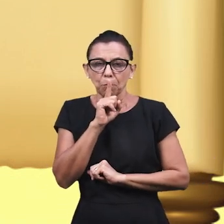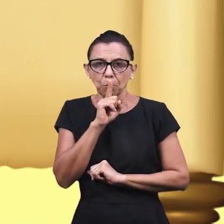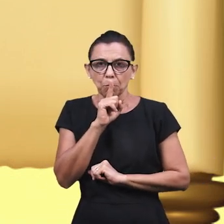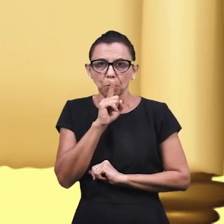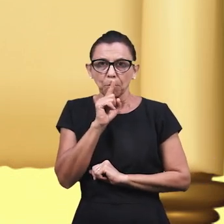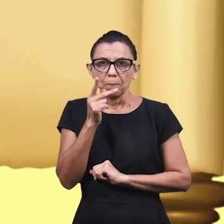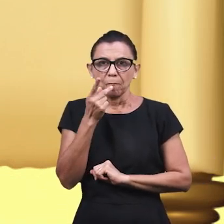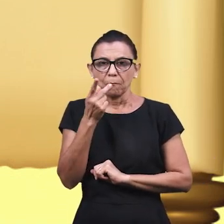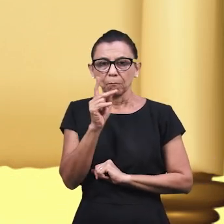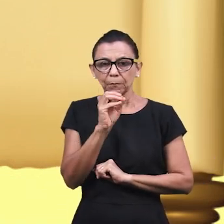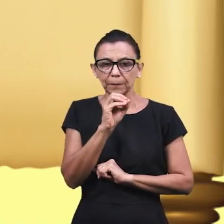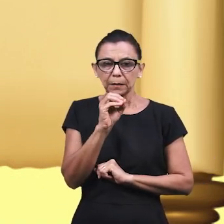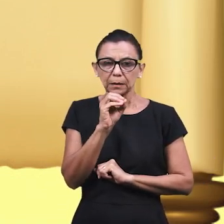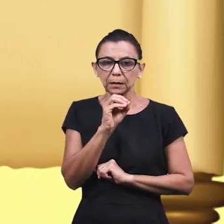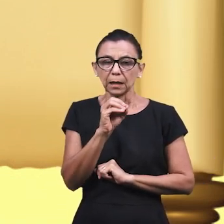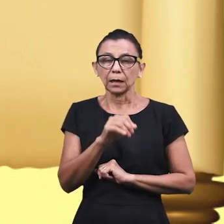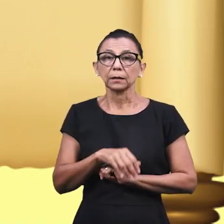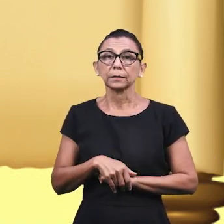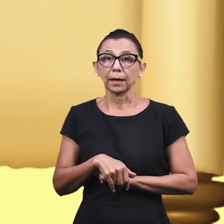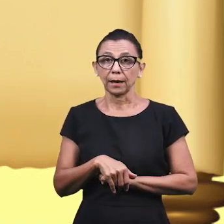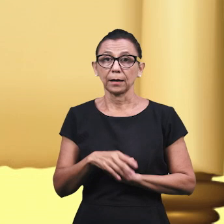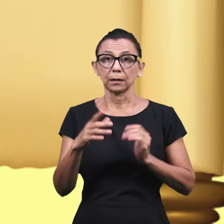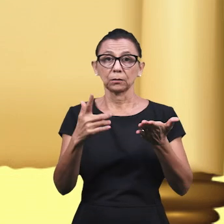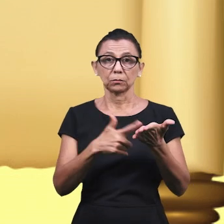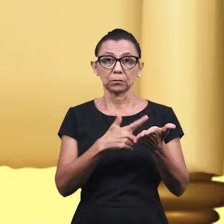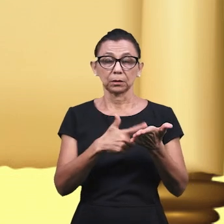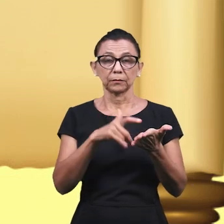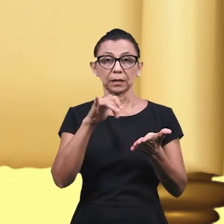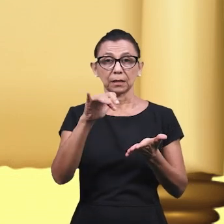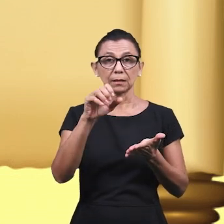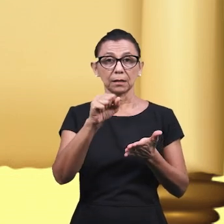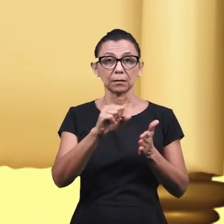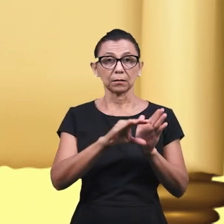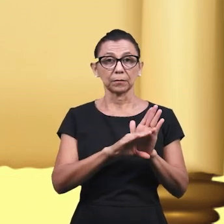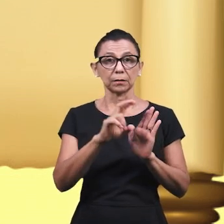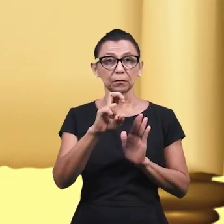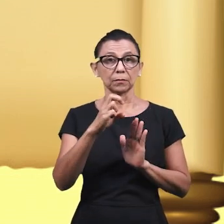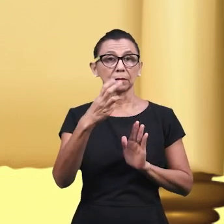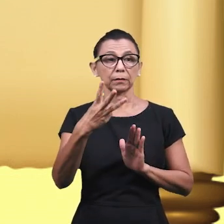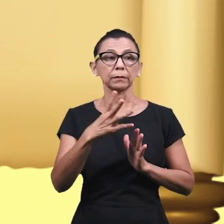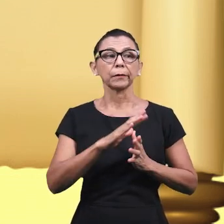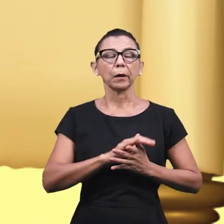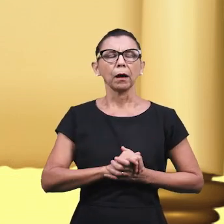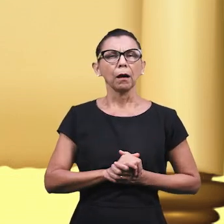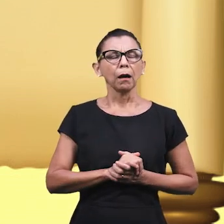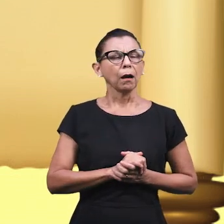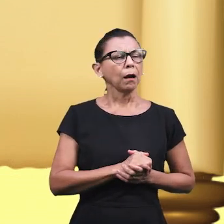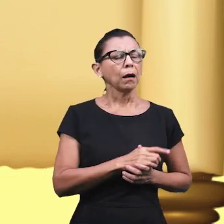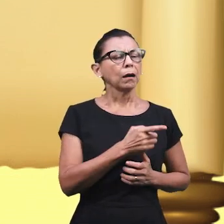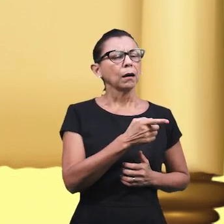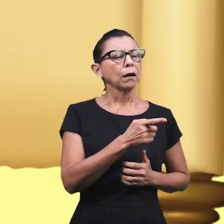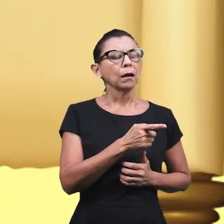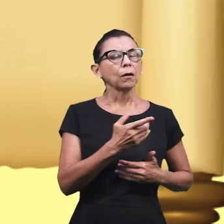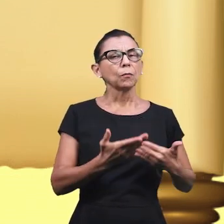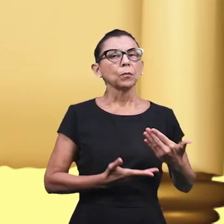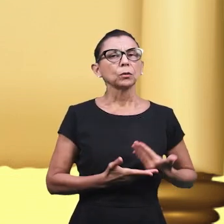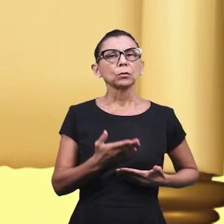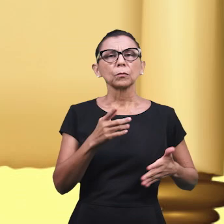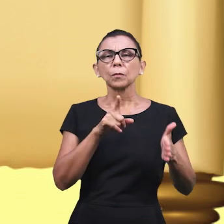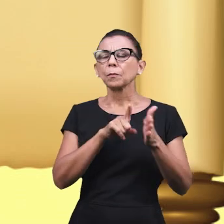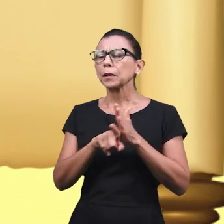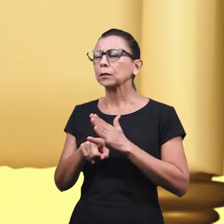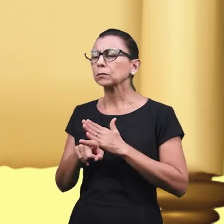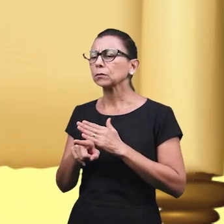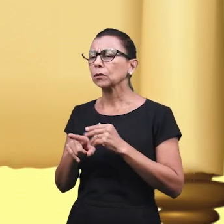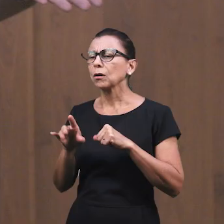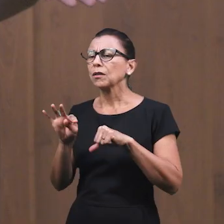pour être tué, et comme un brebis muet, il n'a pas ouvert sa bouche. » Se trouve en Isaïe, chapitre